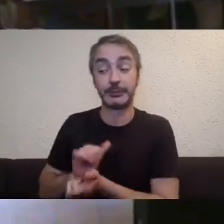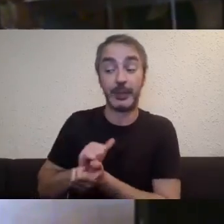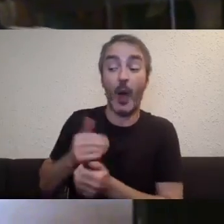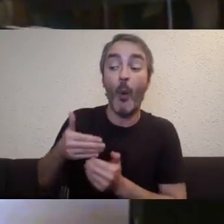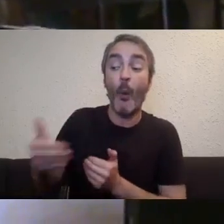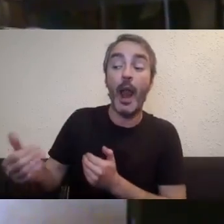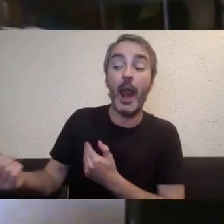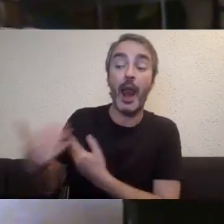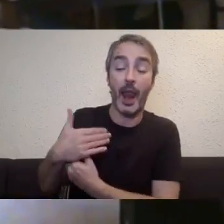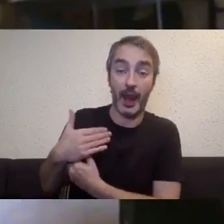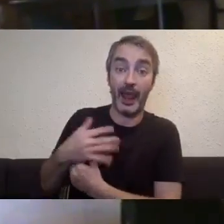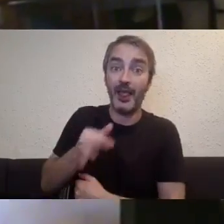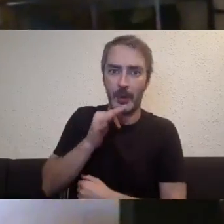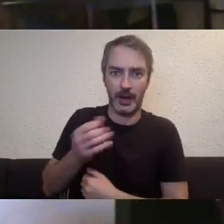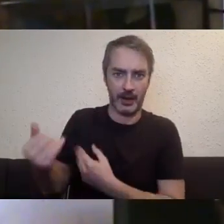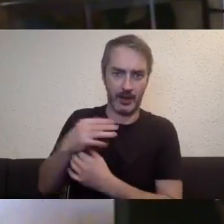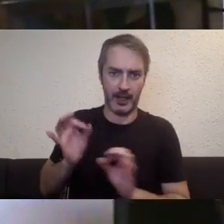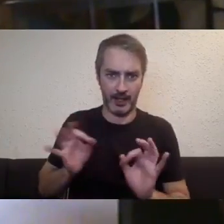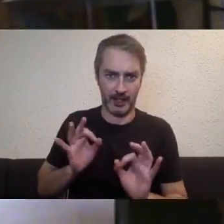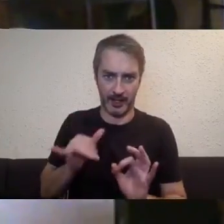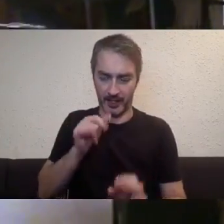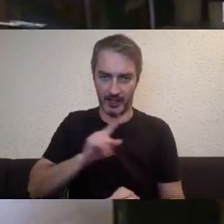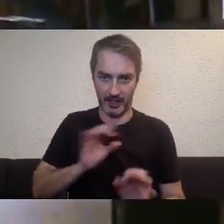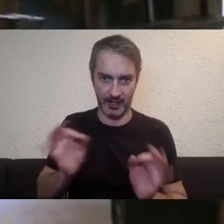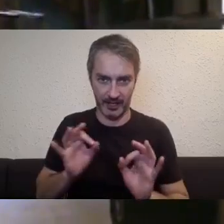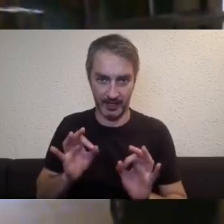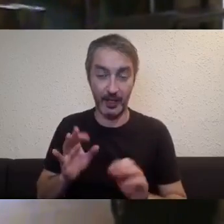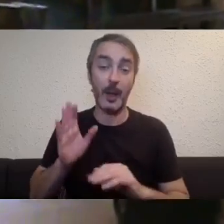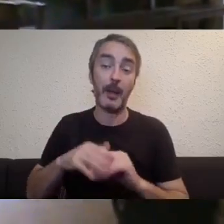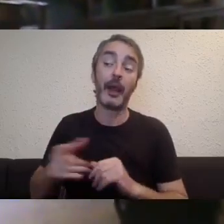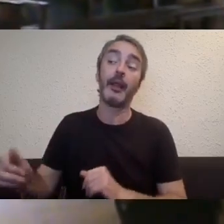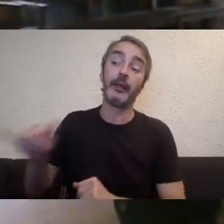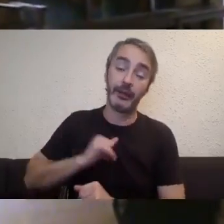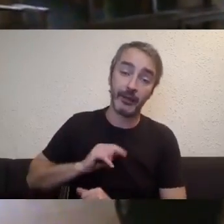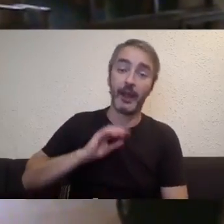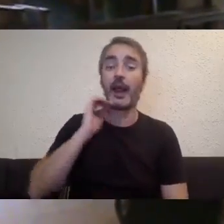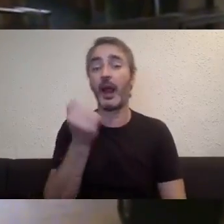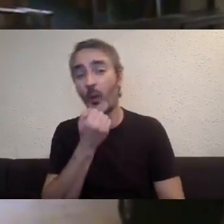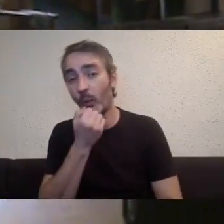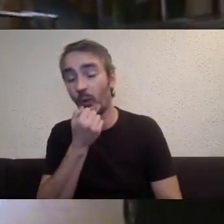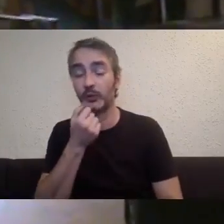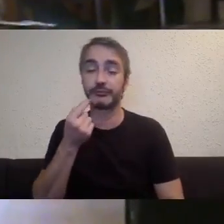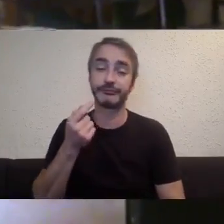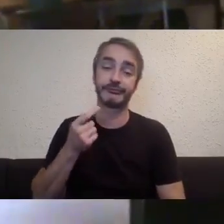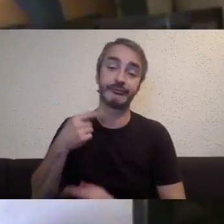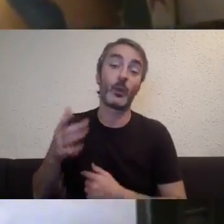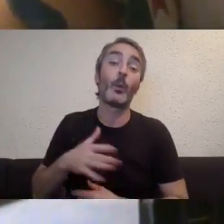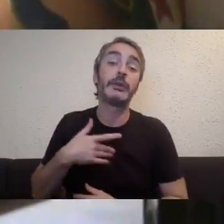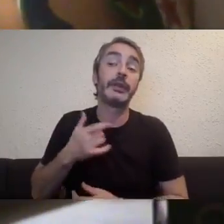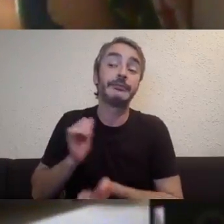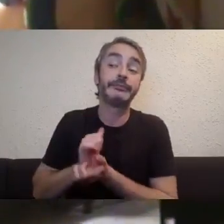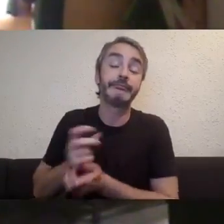estem esperant que arribi algun dia, que de moment encara no el tenim, perquè han de fer uns recursos, etcètera, etcètera,